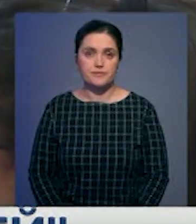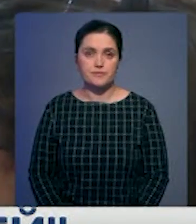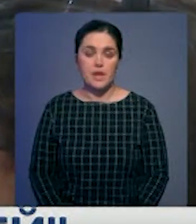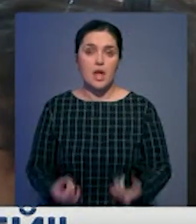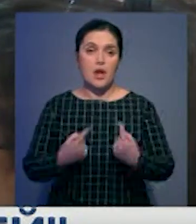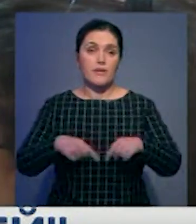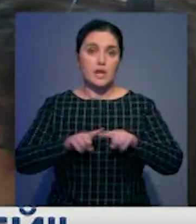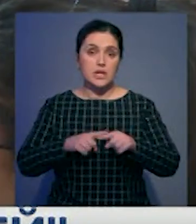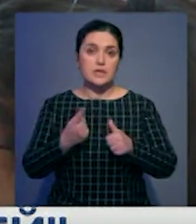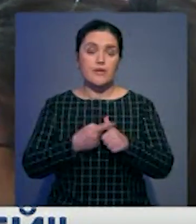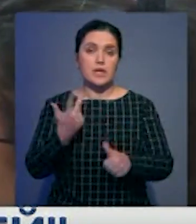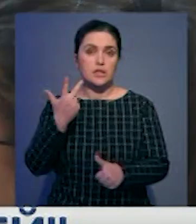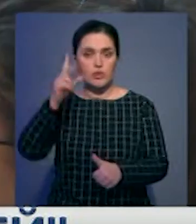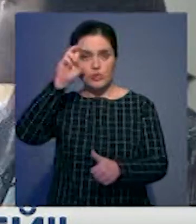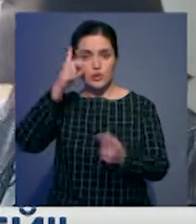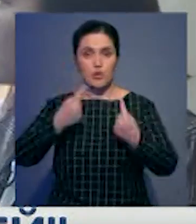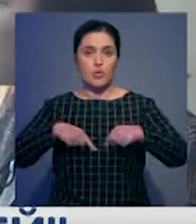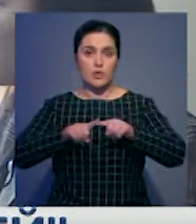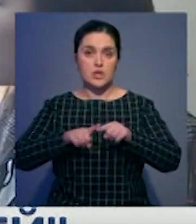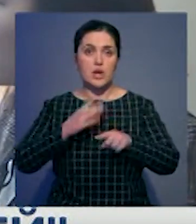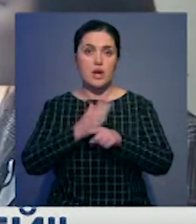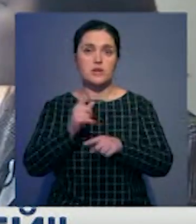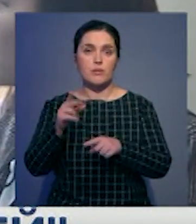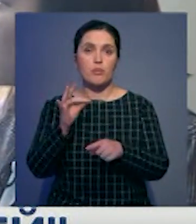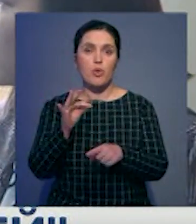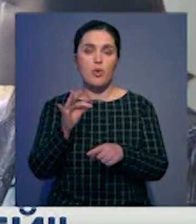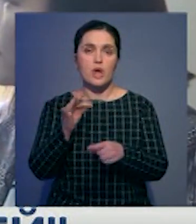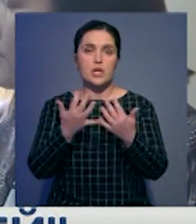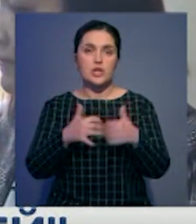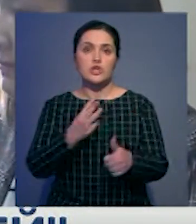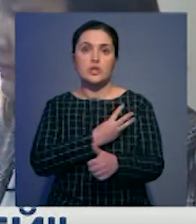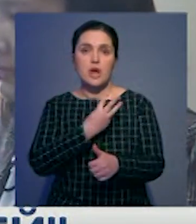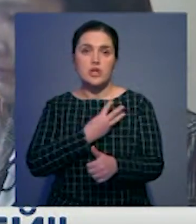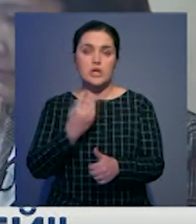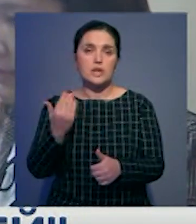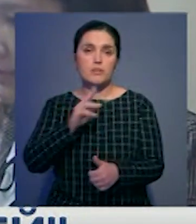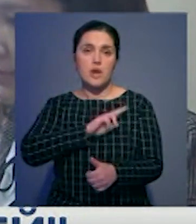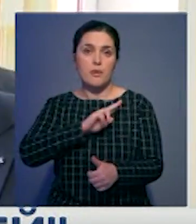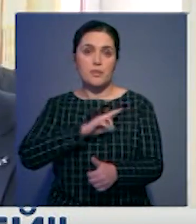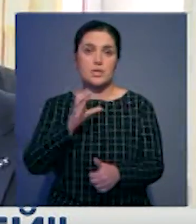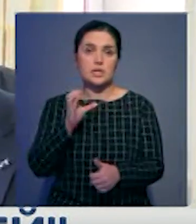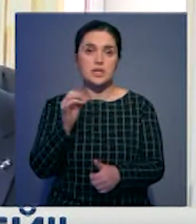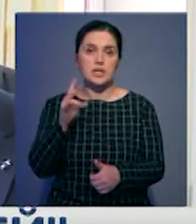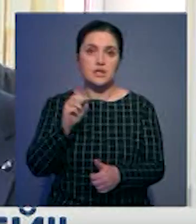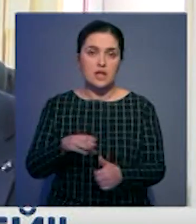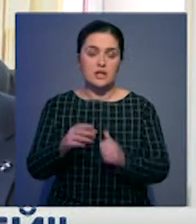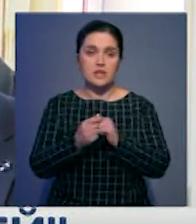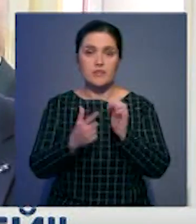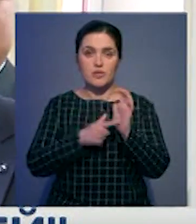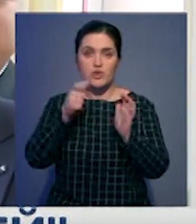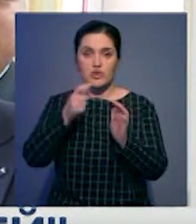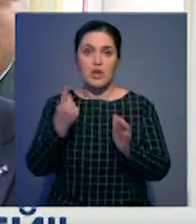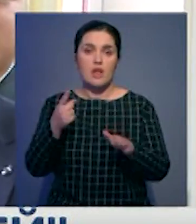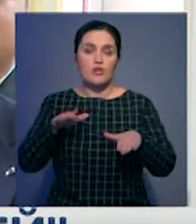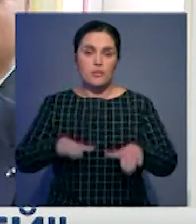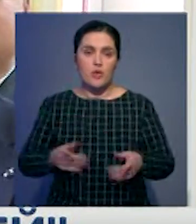Ранее в агентстве назвали три госоргана, которые лидируют по количеству желающих там работать. Это аппарат Сената, в среднем 17 человек на